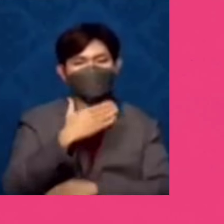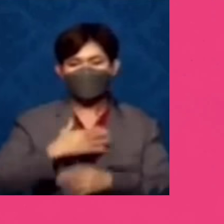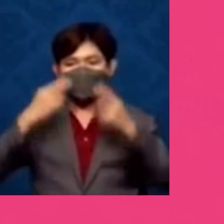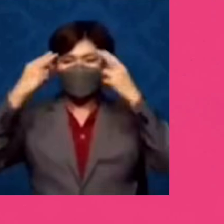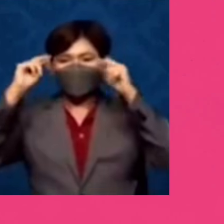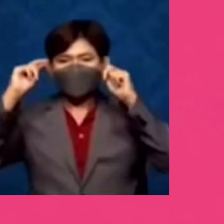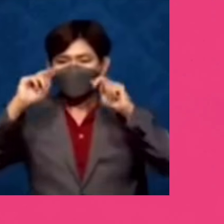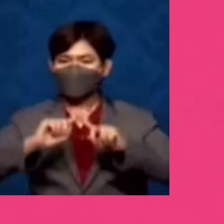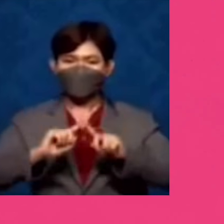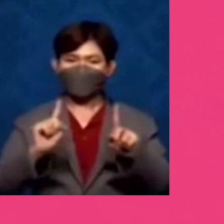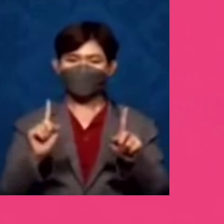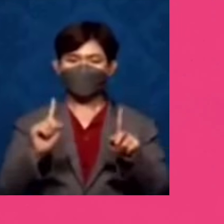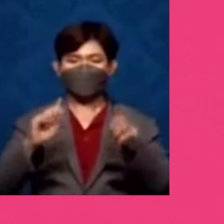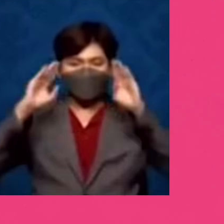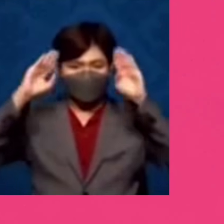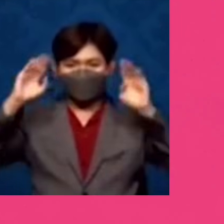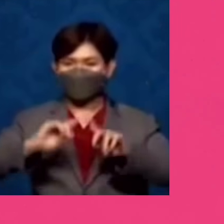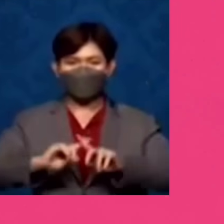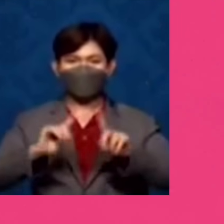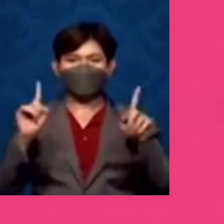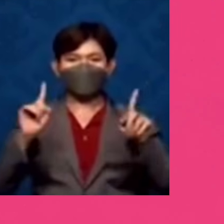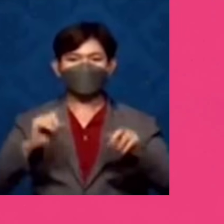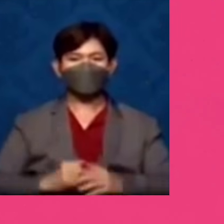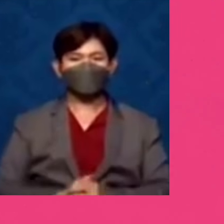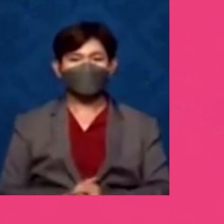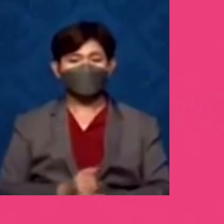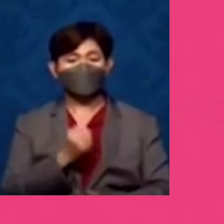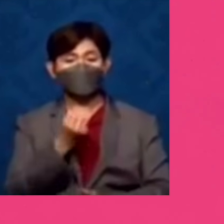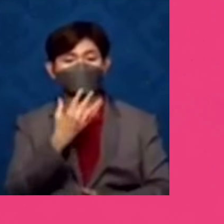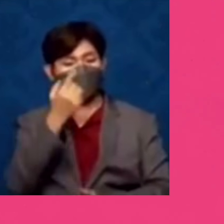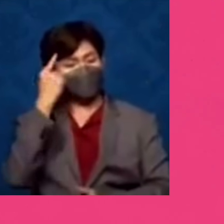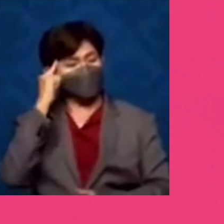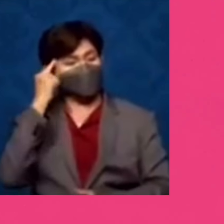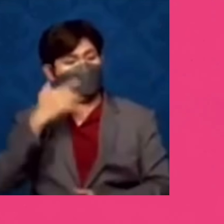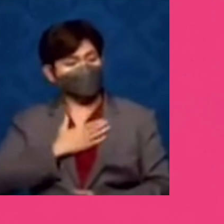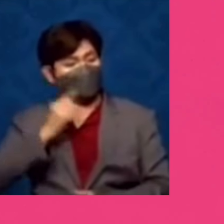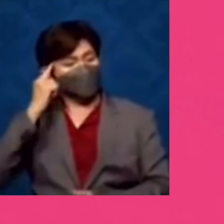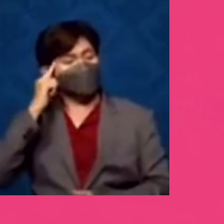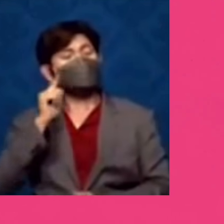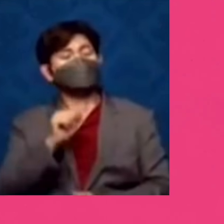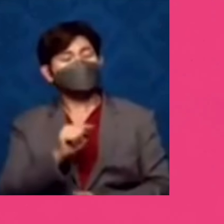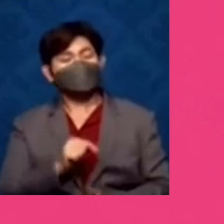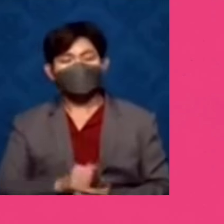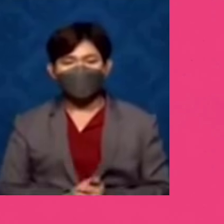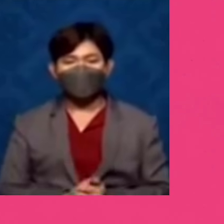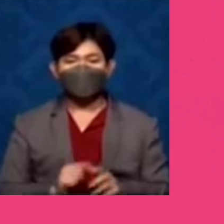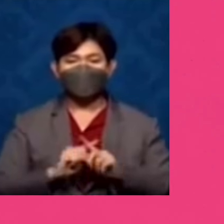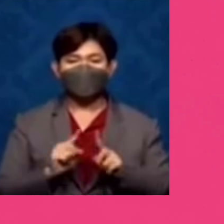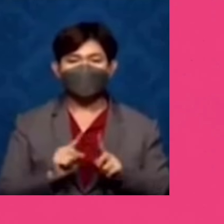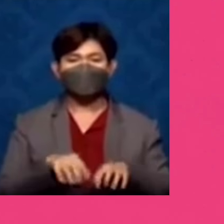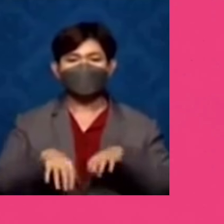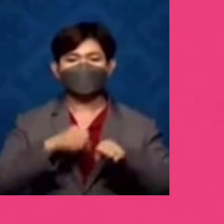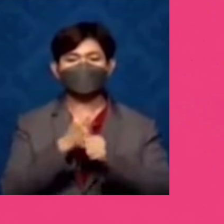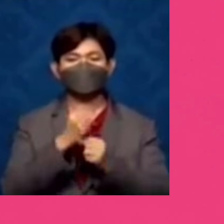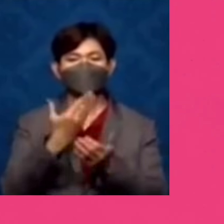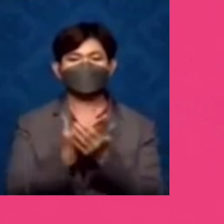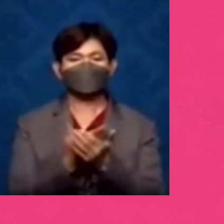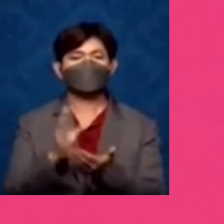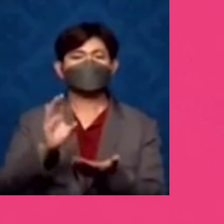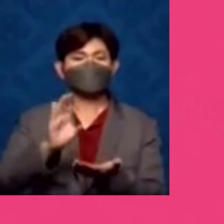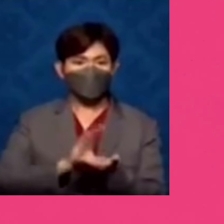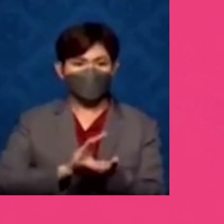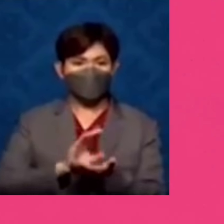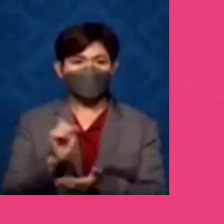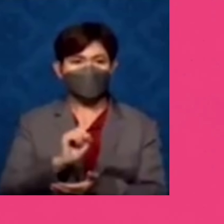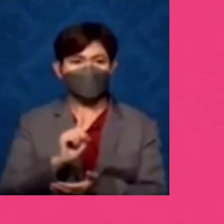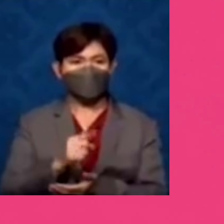ครับประสบการณ์อาจจะต่างกันนะที่ท่านอ้างว่าผมไม่รู้เรื่องโน้นเรื่องนี้นะครับในการจัดทำงบประมาณนะครับ